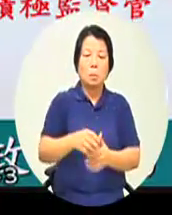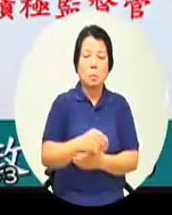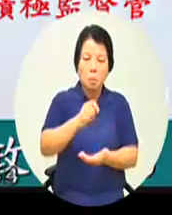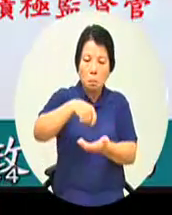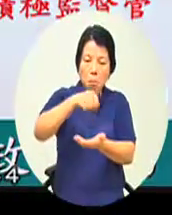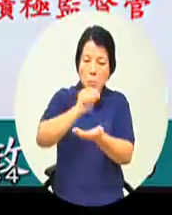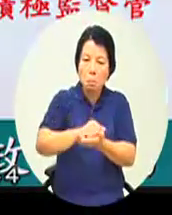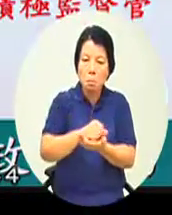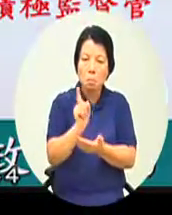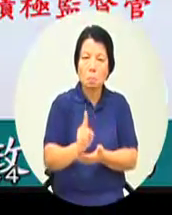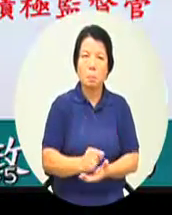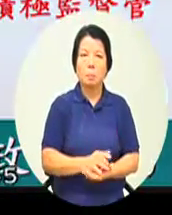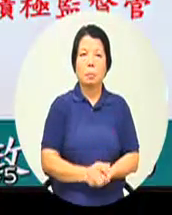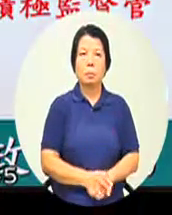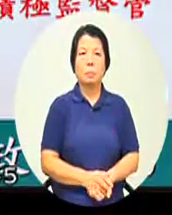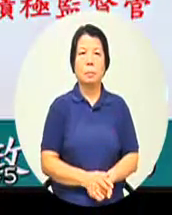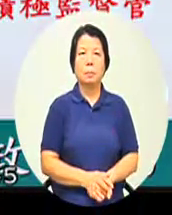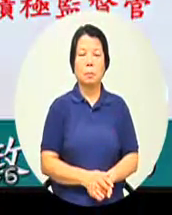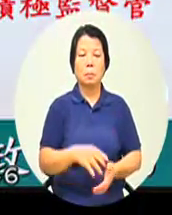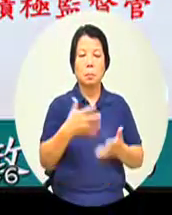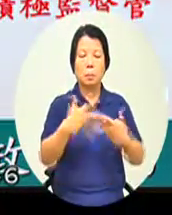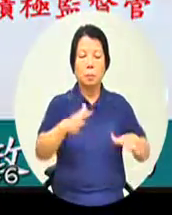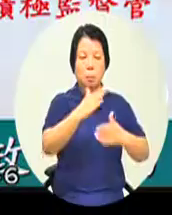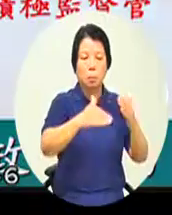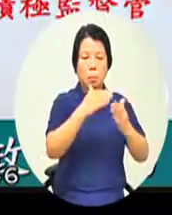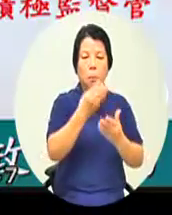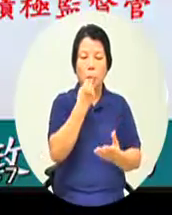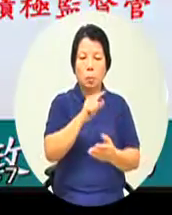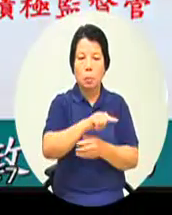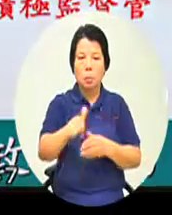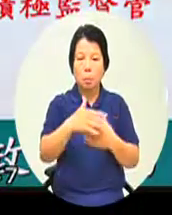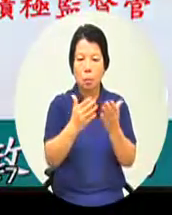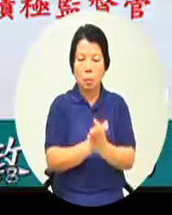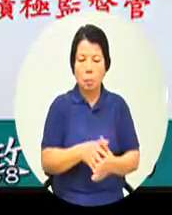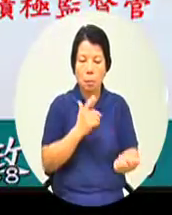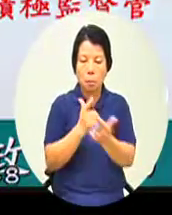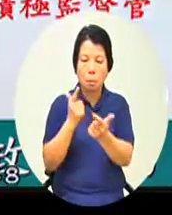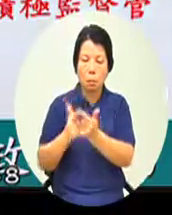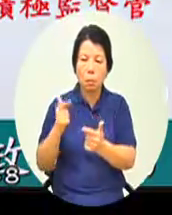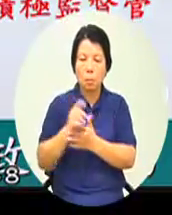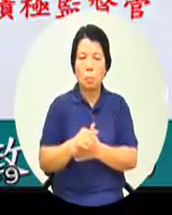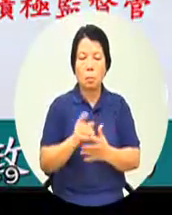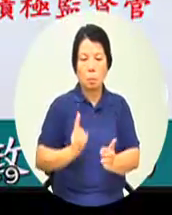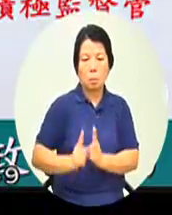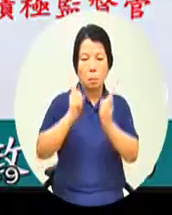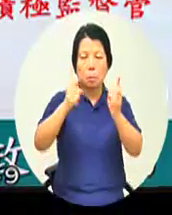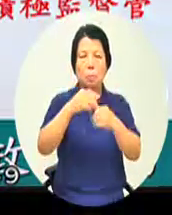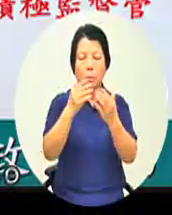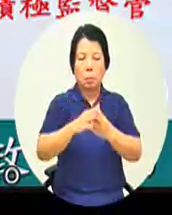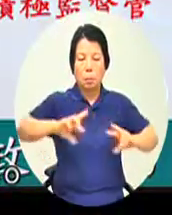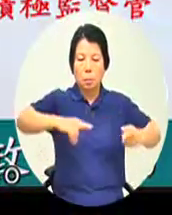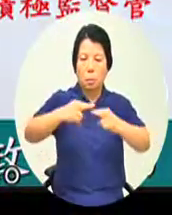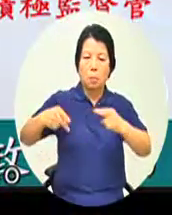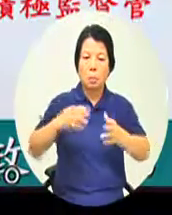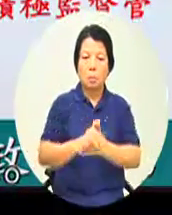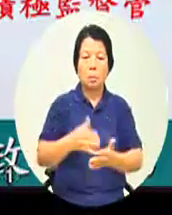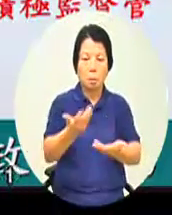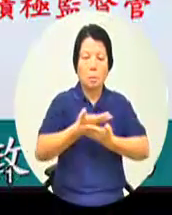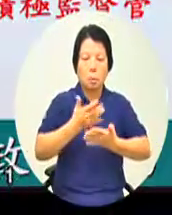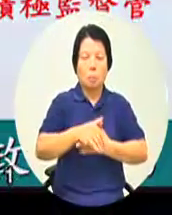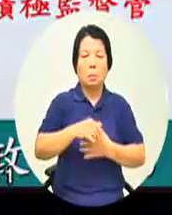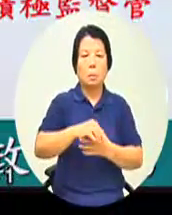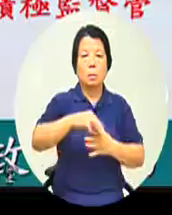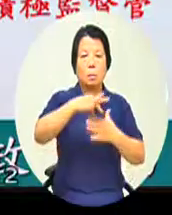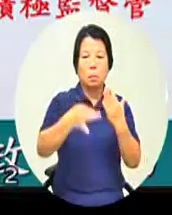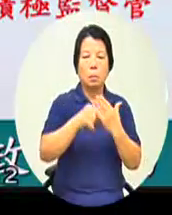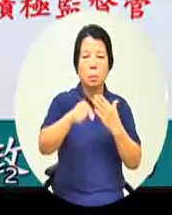嘛。许多学校的食材成本依营养午餐的经费分配比例办理，再调整收费基准哦。